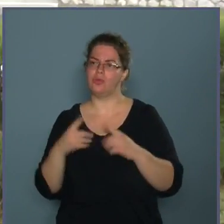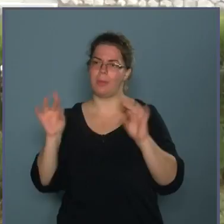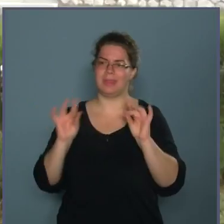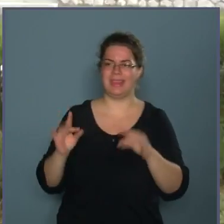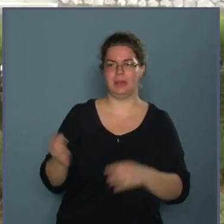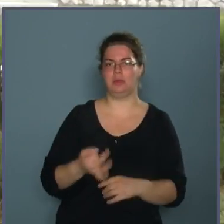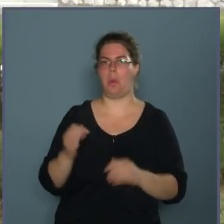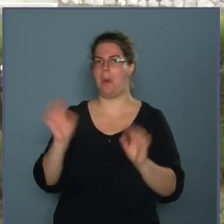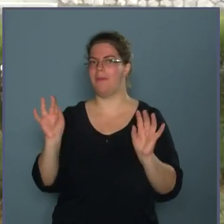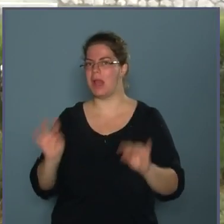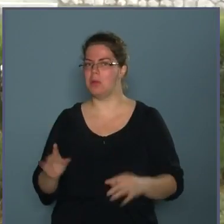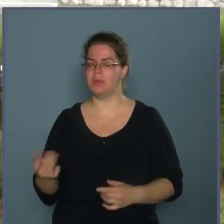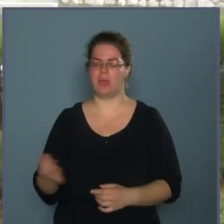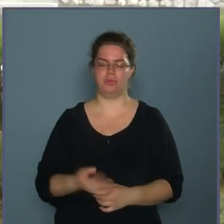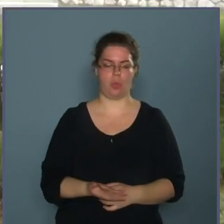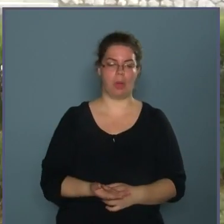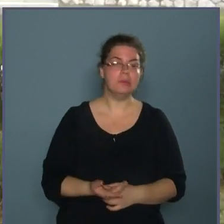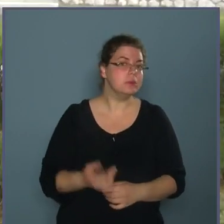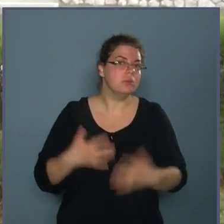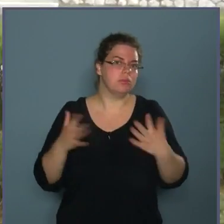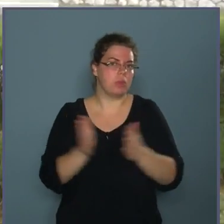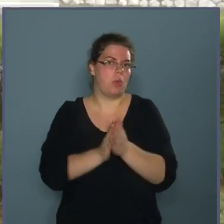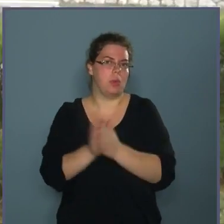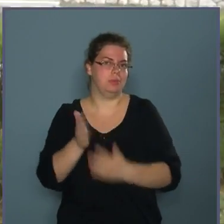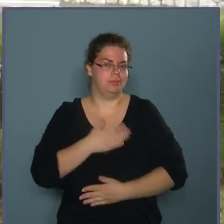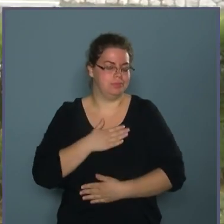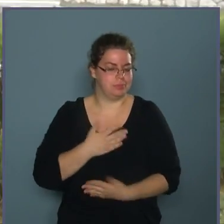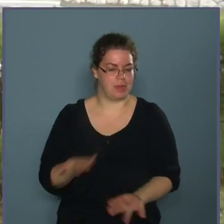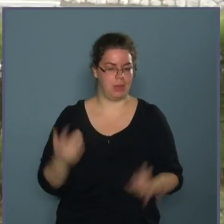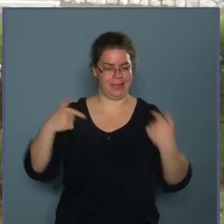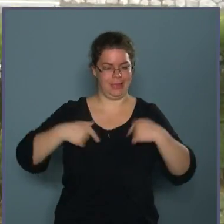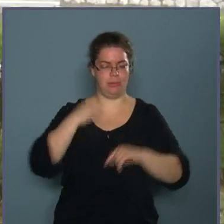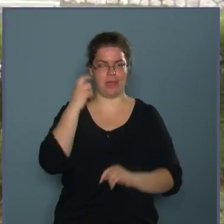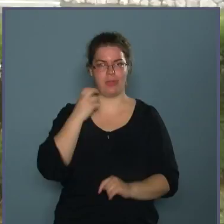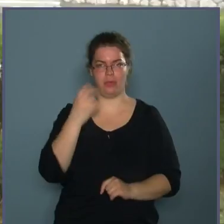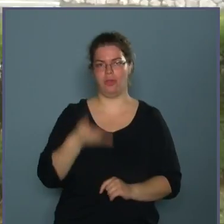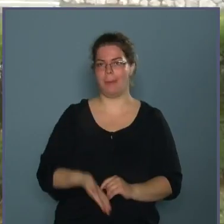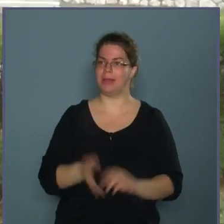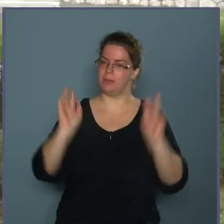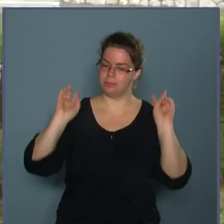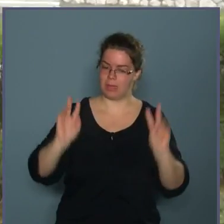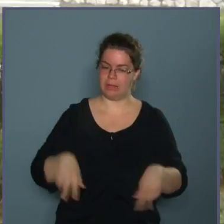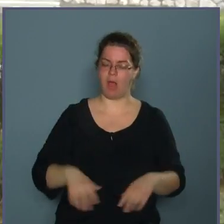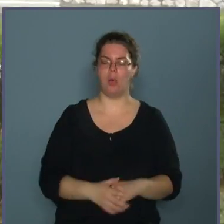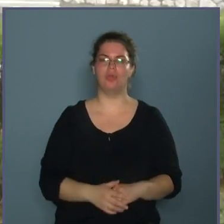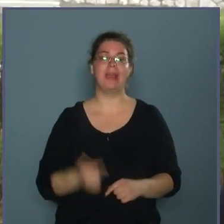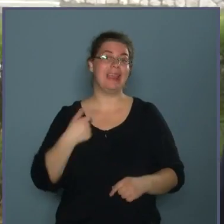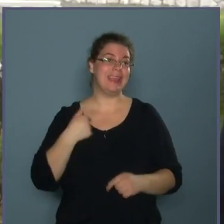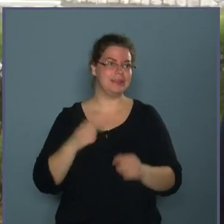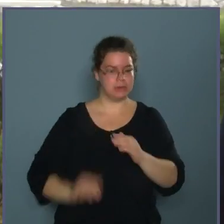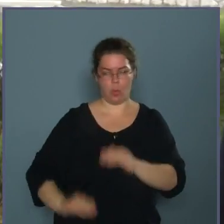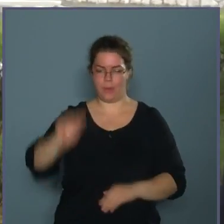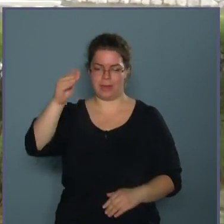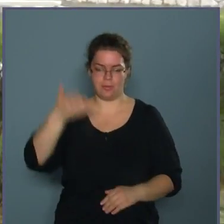cégtől, vállalkozástól. Úgyhogy ez nagyon nagy öröm számomra, hogy itt Pesterzsébeten valósulhat ez meg. Ugye én itt nőttem